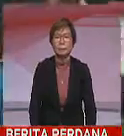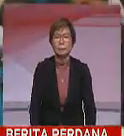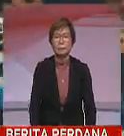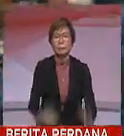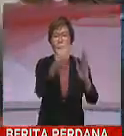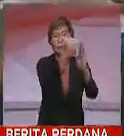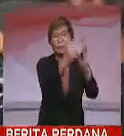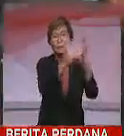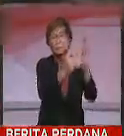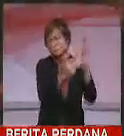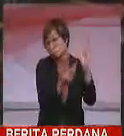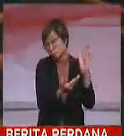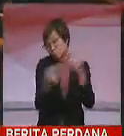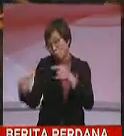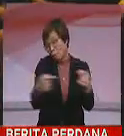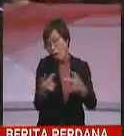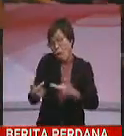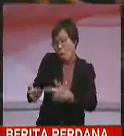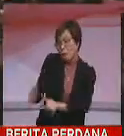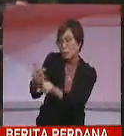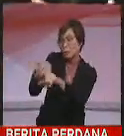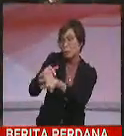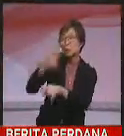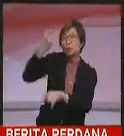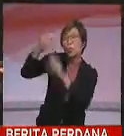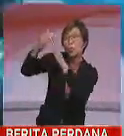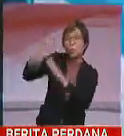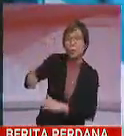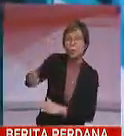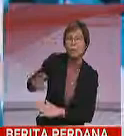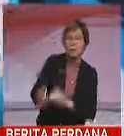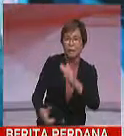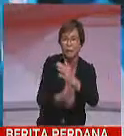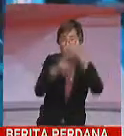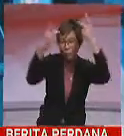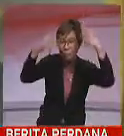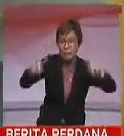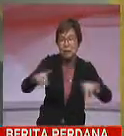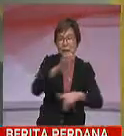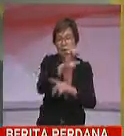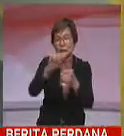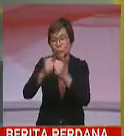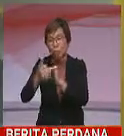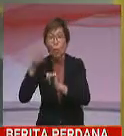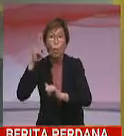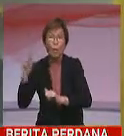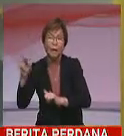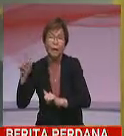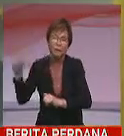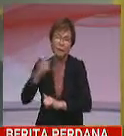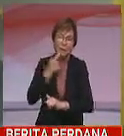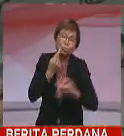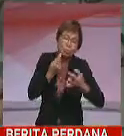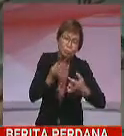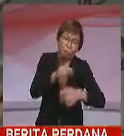acara terbabit dipertandingkan setelah mendapat lampu hijau daripada tuan rumah naib presiden persatuan eort dan rekreasi Vietnam Duang vikau